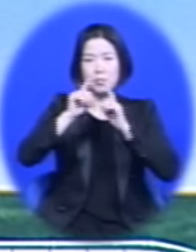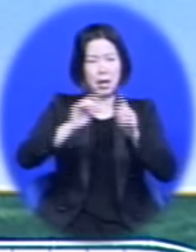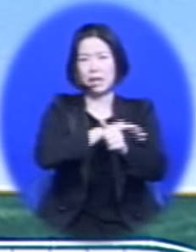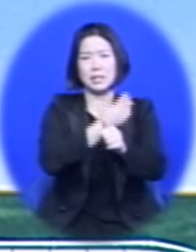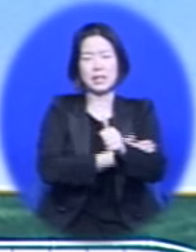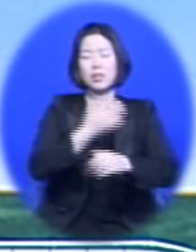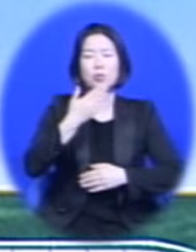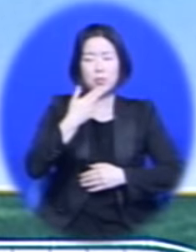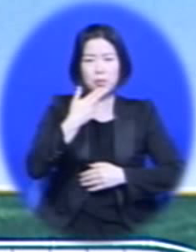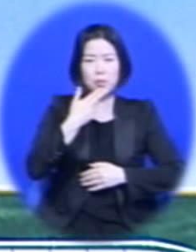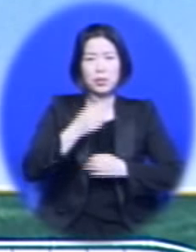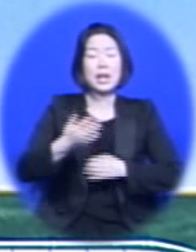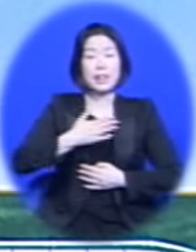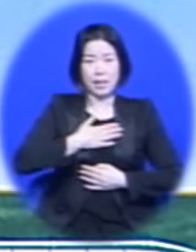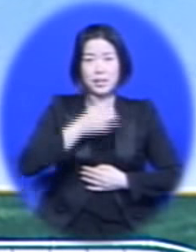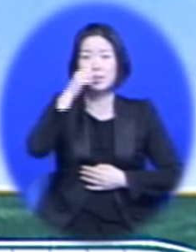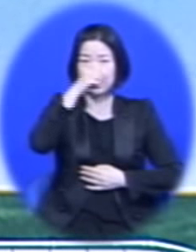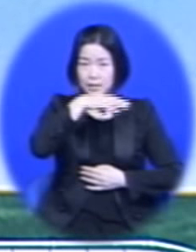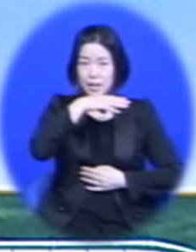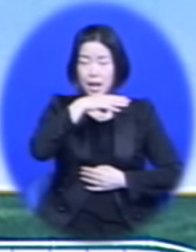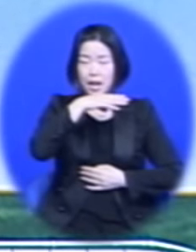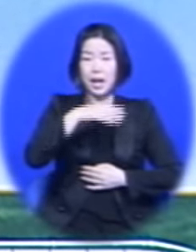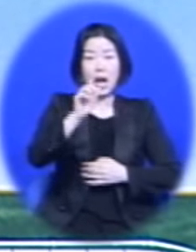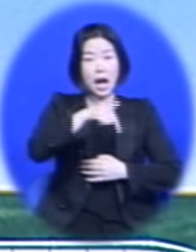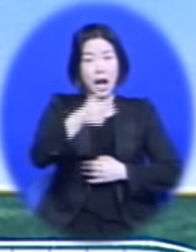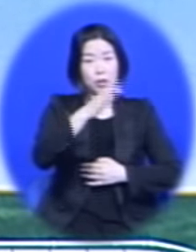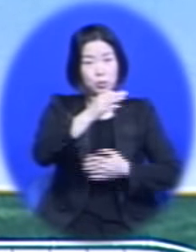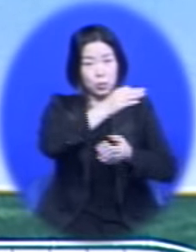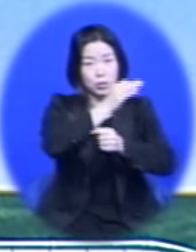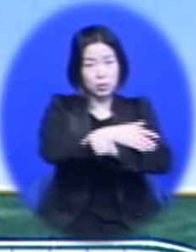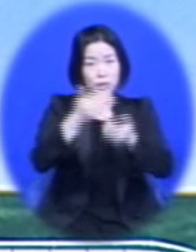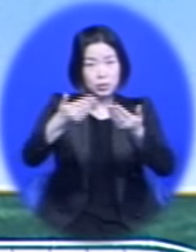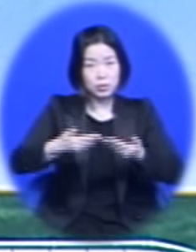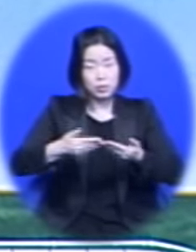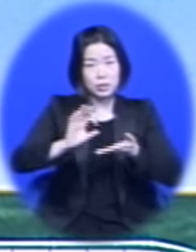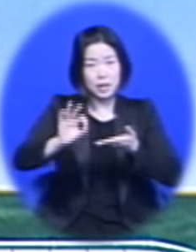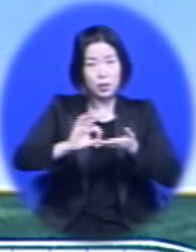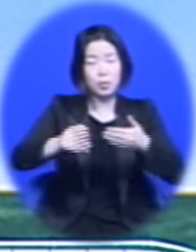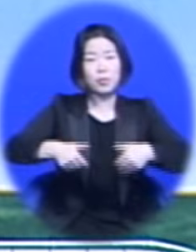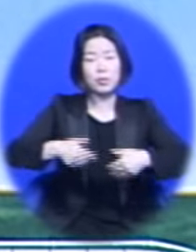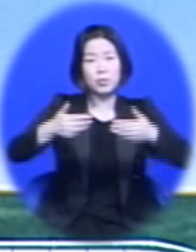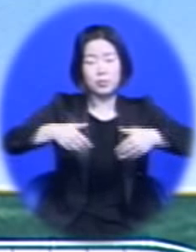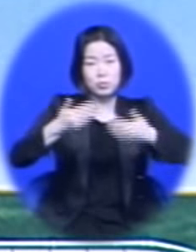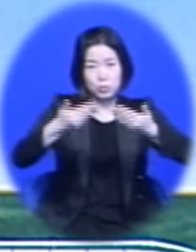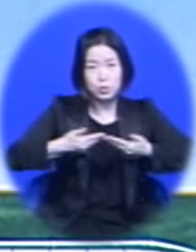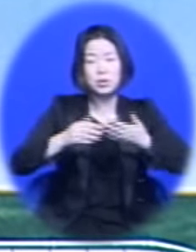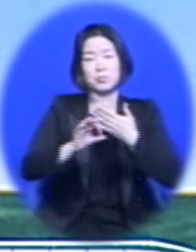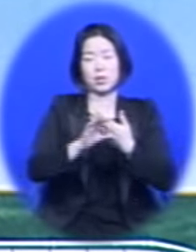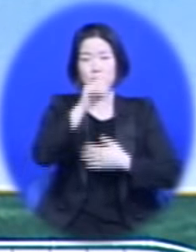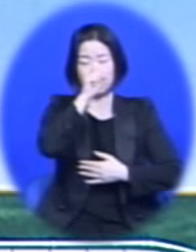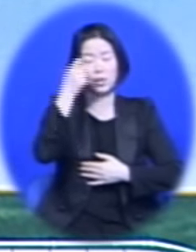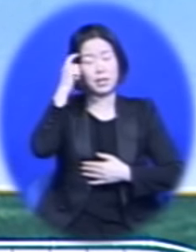자격이 없어. 나는 그저 품꾼의 하나로 써주시기만 해도 좋겠어. 그런 마음을